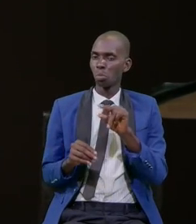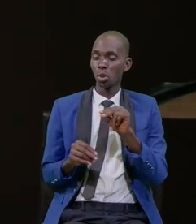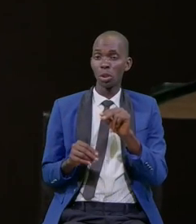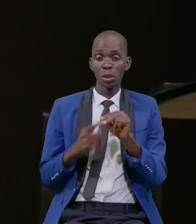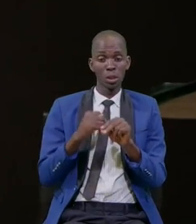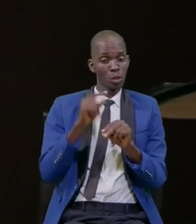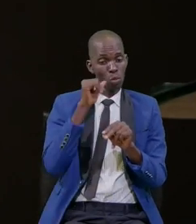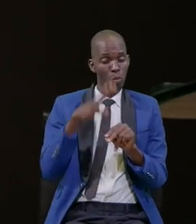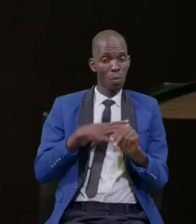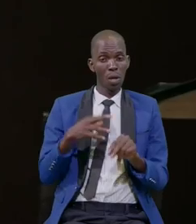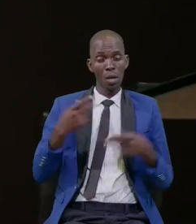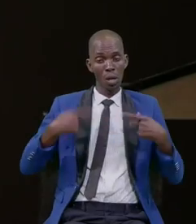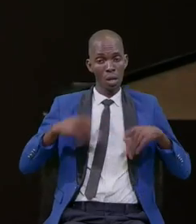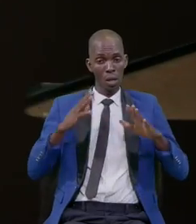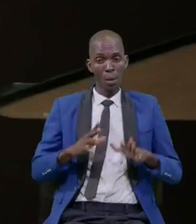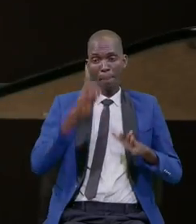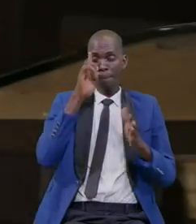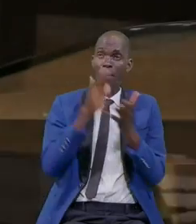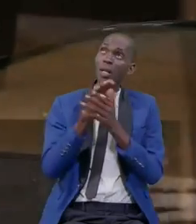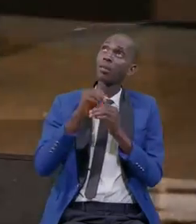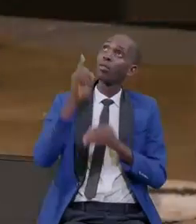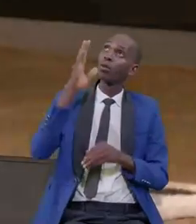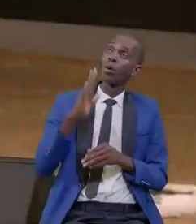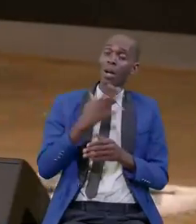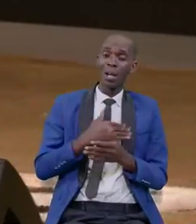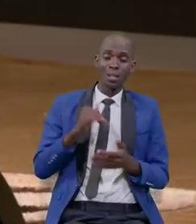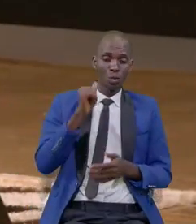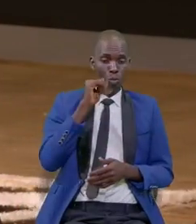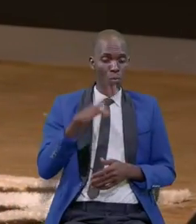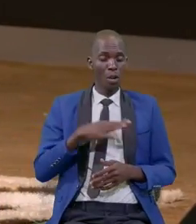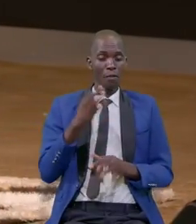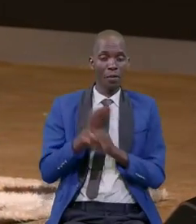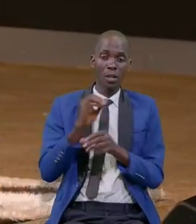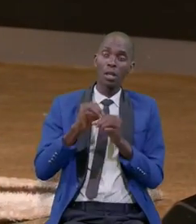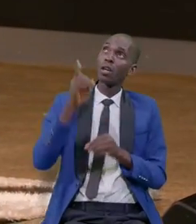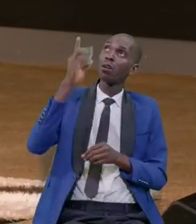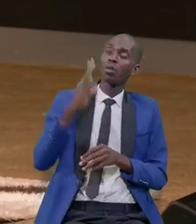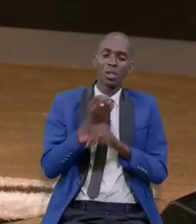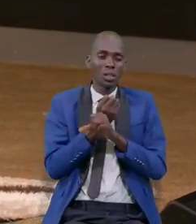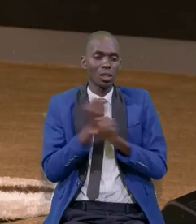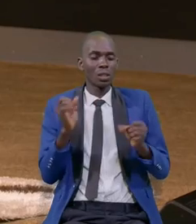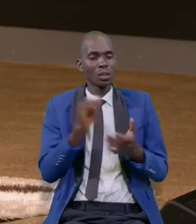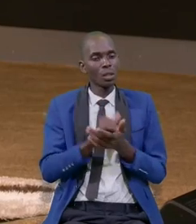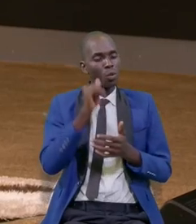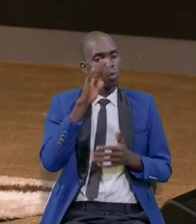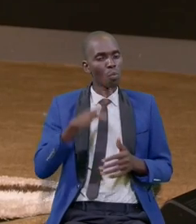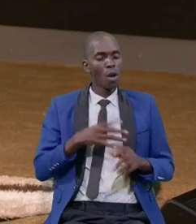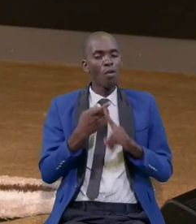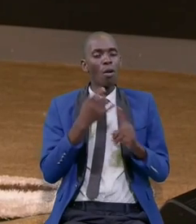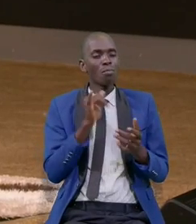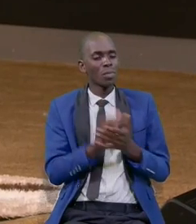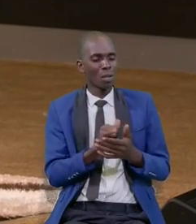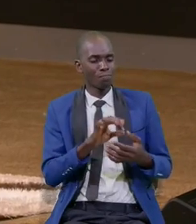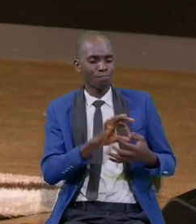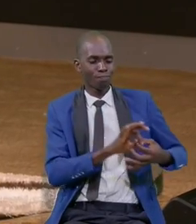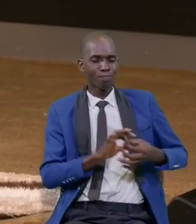elle croyait en Dieu et cette foi en Dieu l'a fait sortir de cette relation,